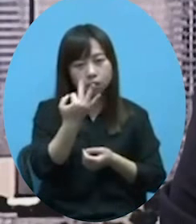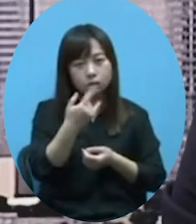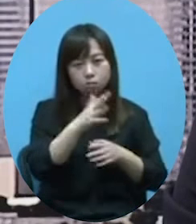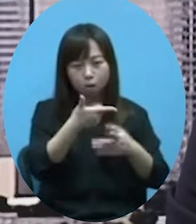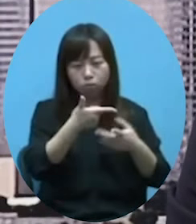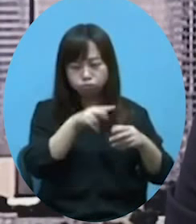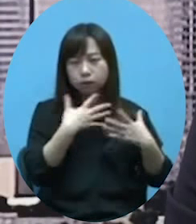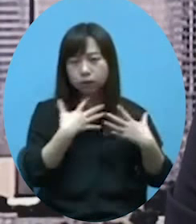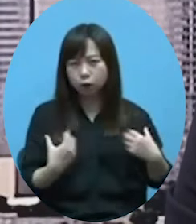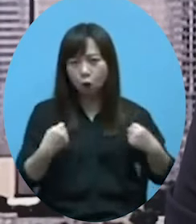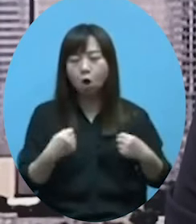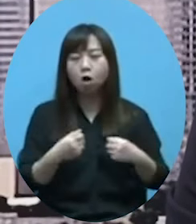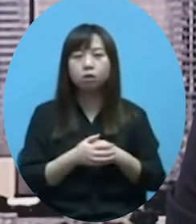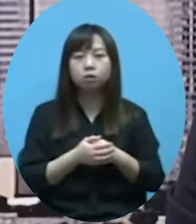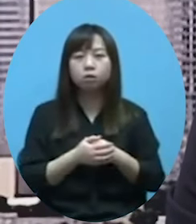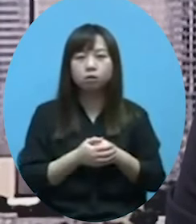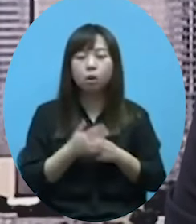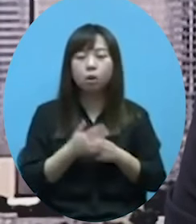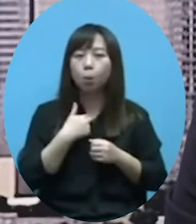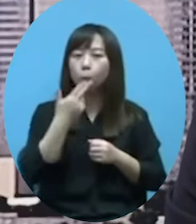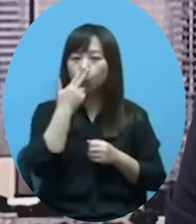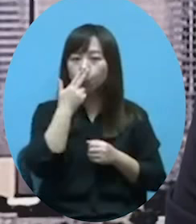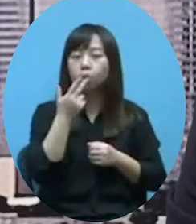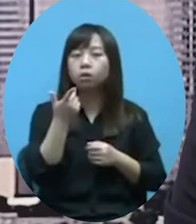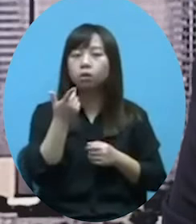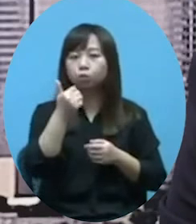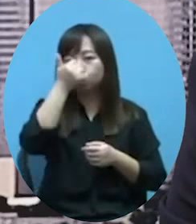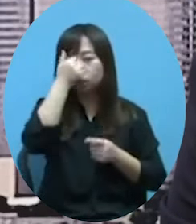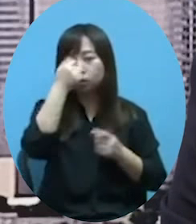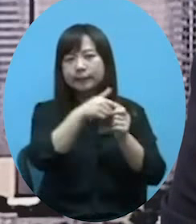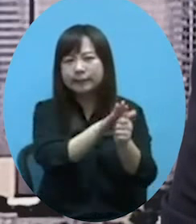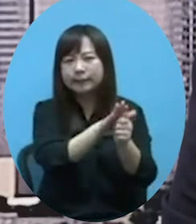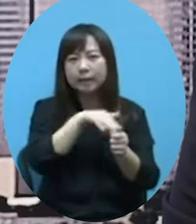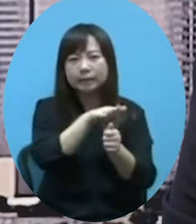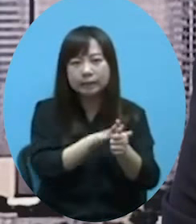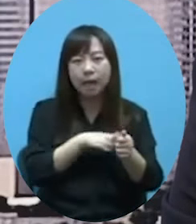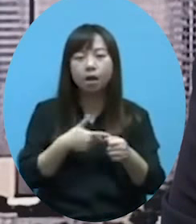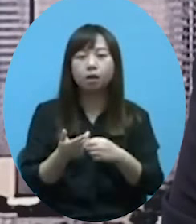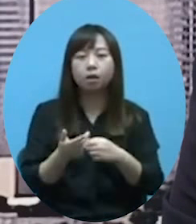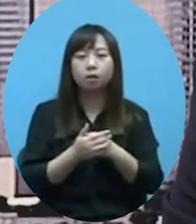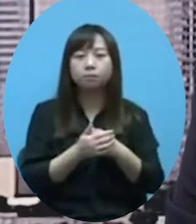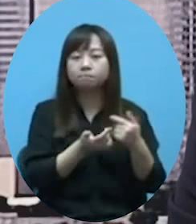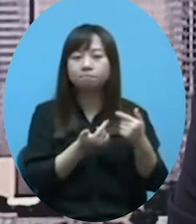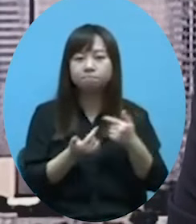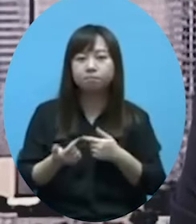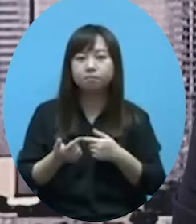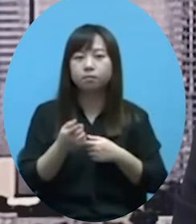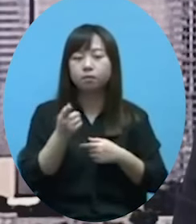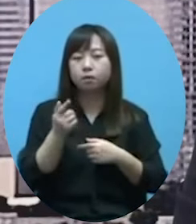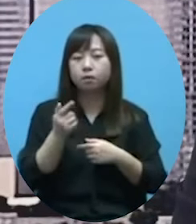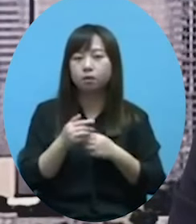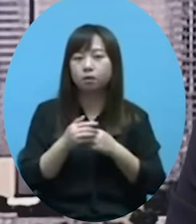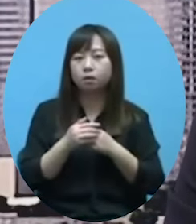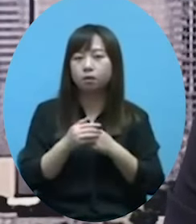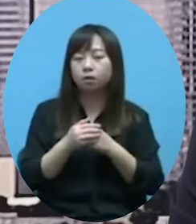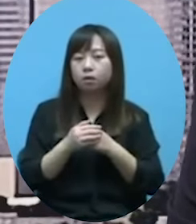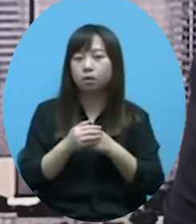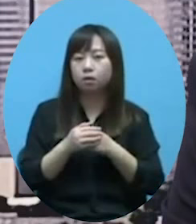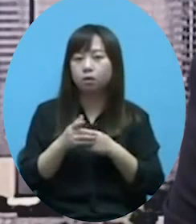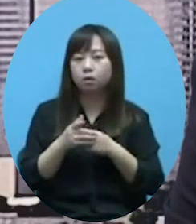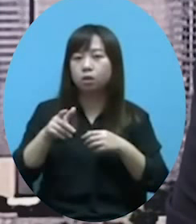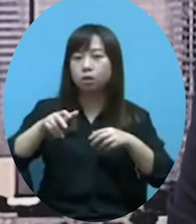健康的我相信主人一定是很疼這隻狗而且牠一直都是在一個